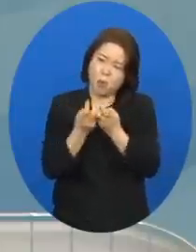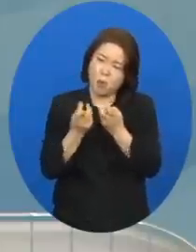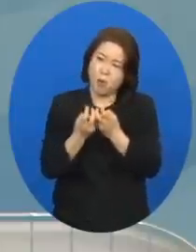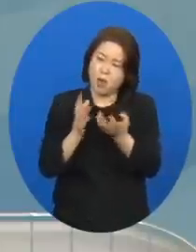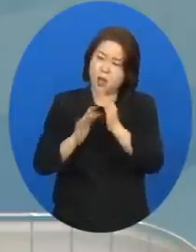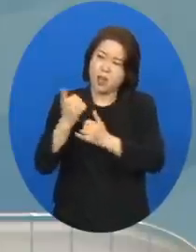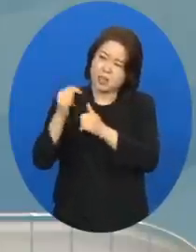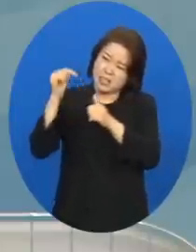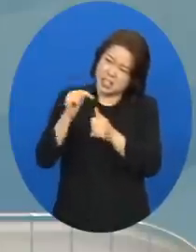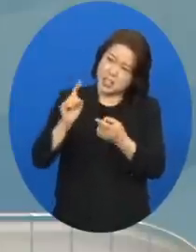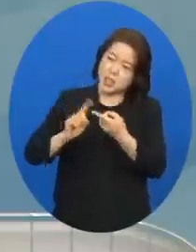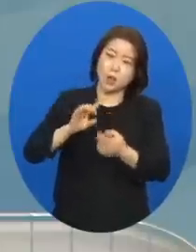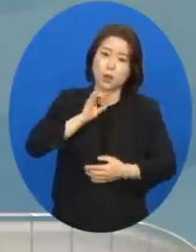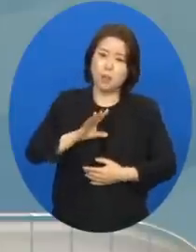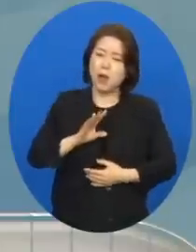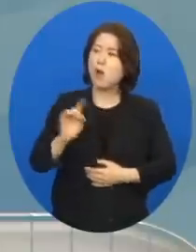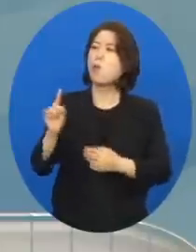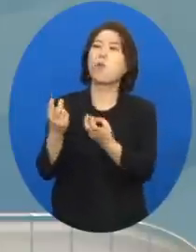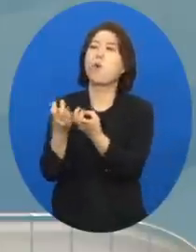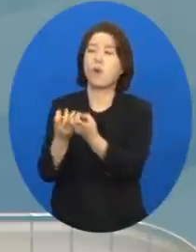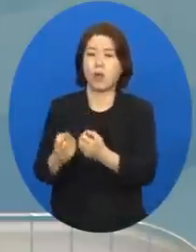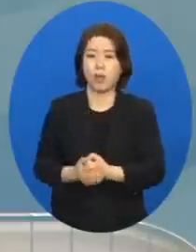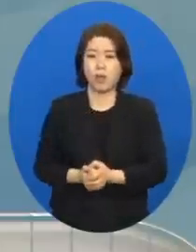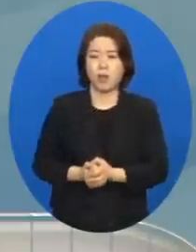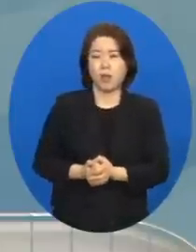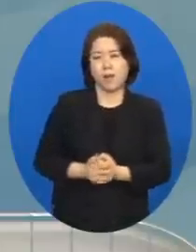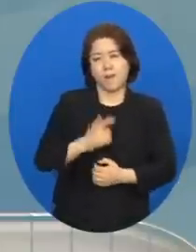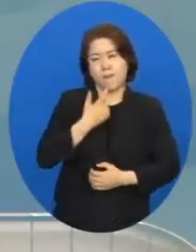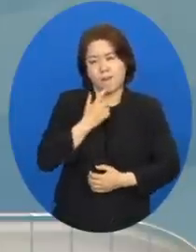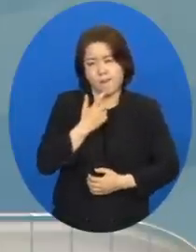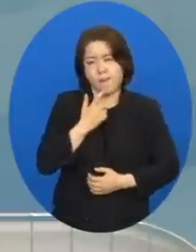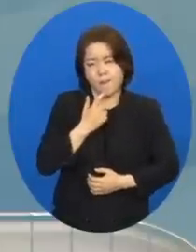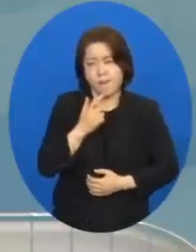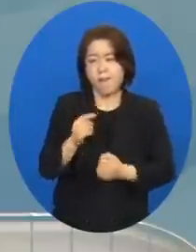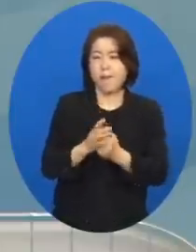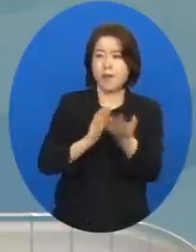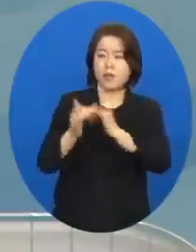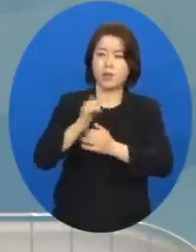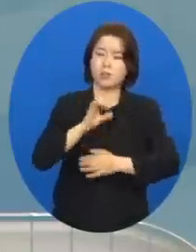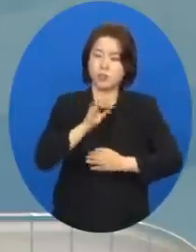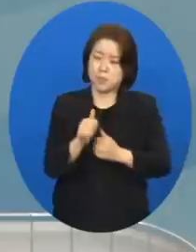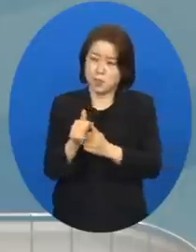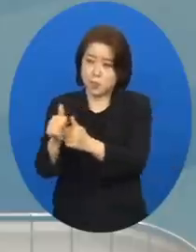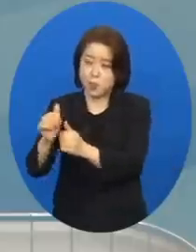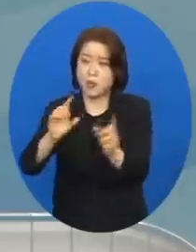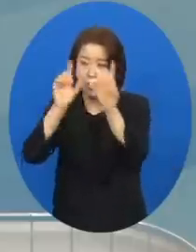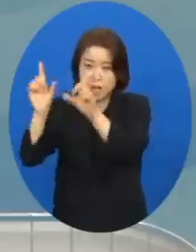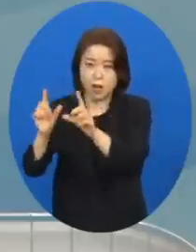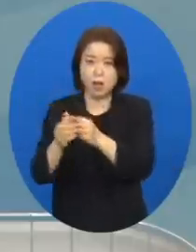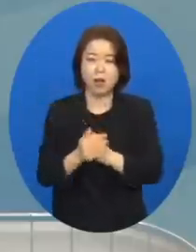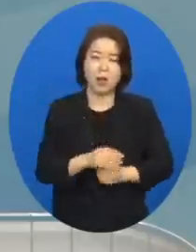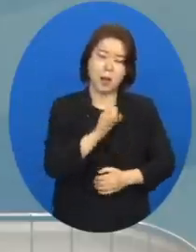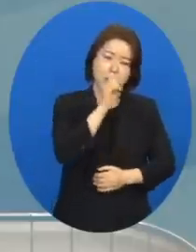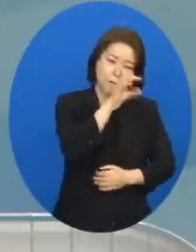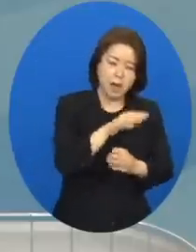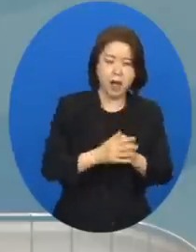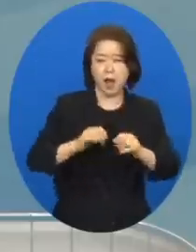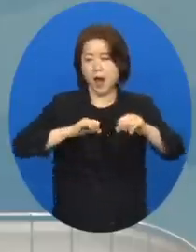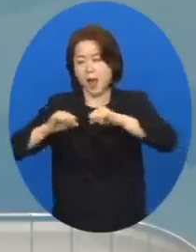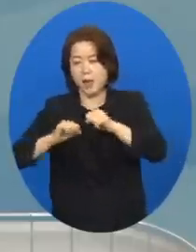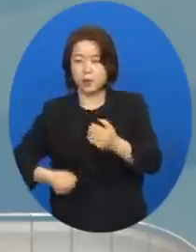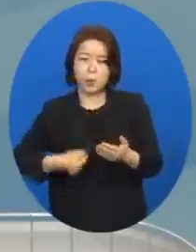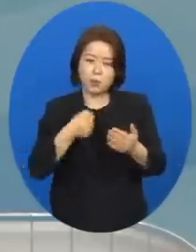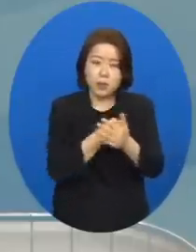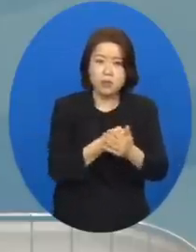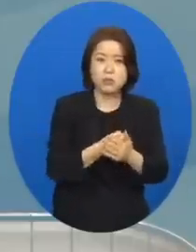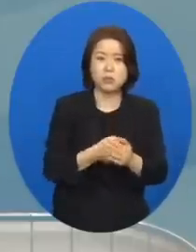대로만 사나? 어떻게 죽으라고 예수님만 쫓아가며 사나? 말을 해도 행동을 해도 결정을